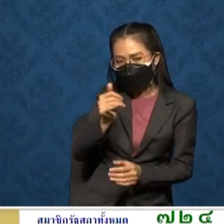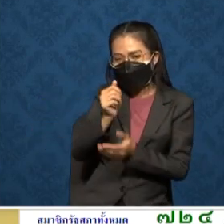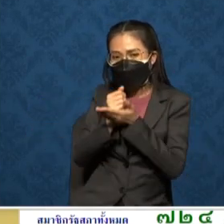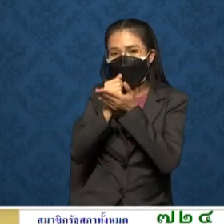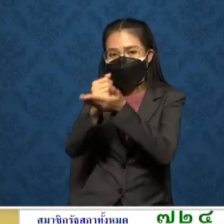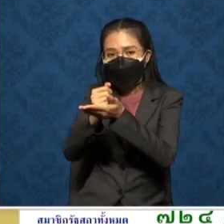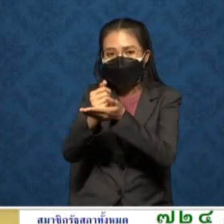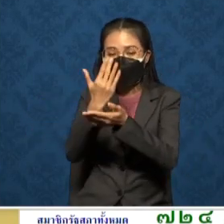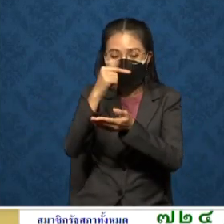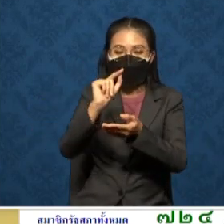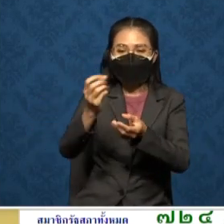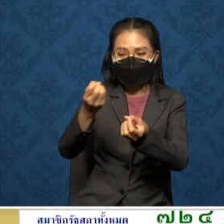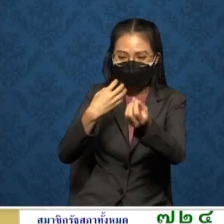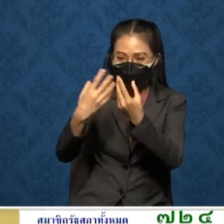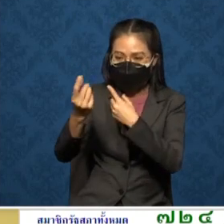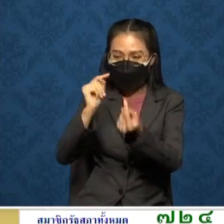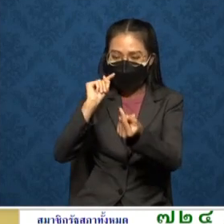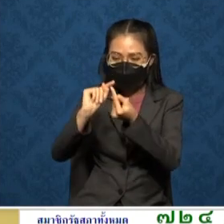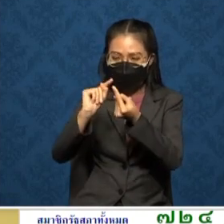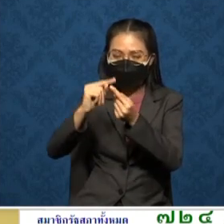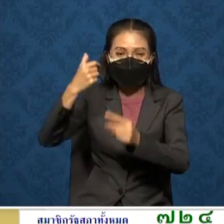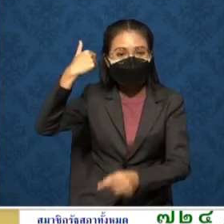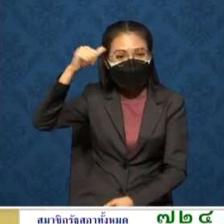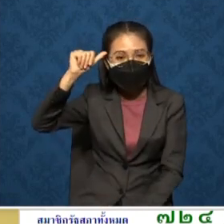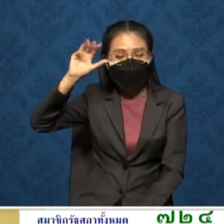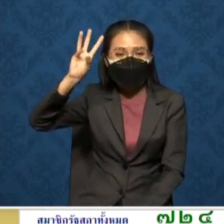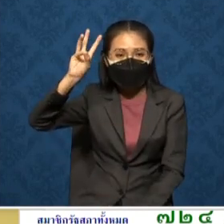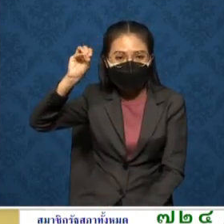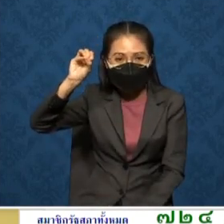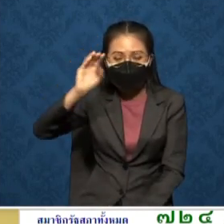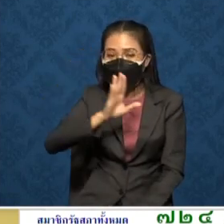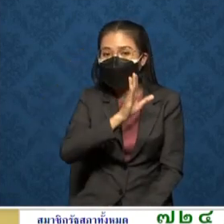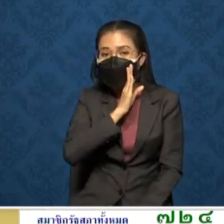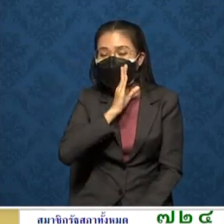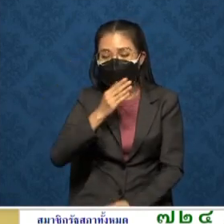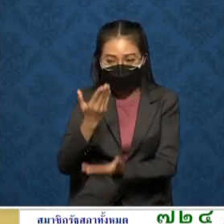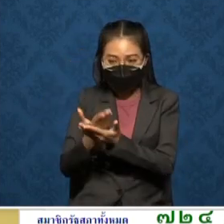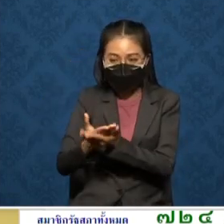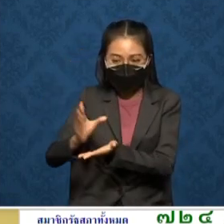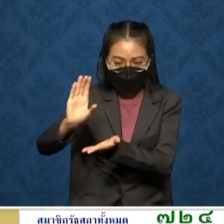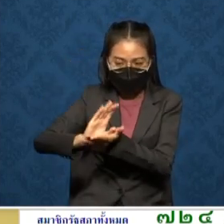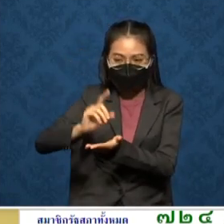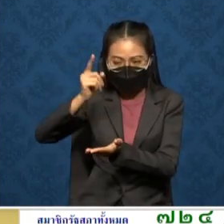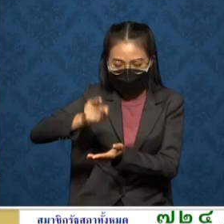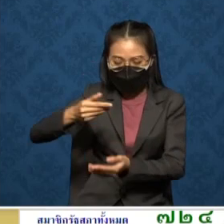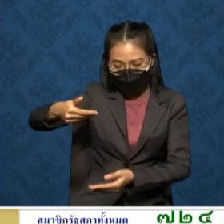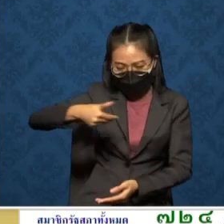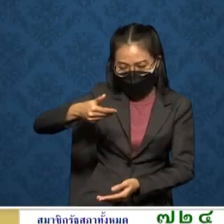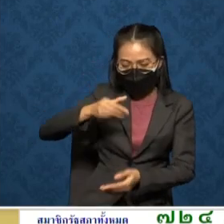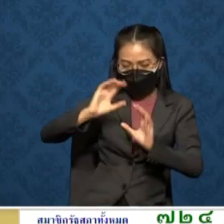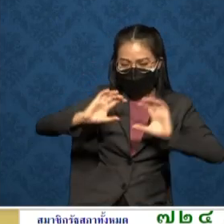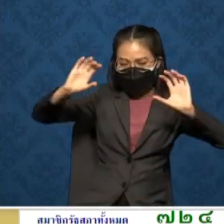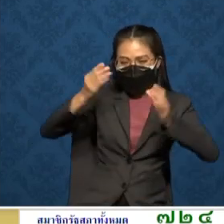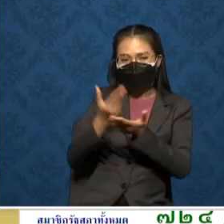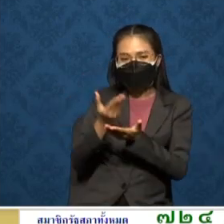ายงานรัฐบาลทุก60วันถ้าจำเป็นที่จะต้องใช้เงินก็จะต้องจัดงบประมาณให้ถ้าหากว่าจำเป็นจะต้องใช้